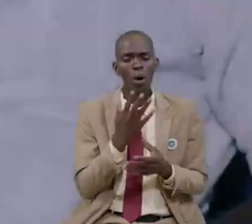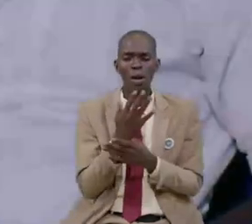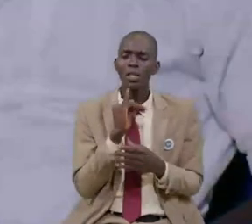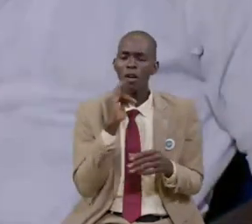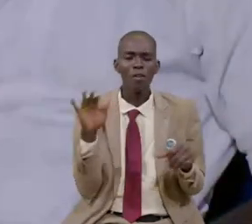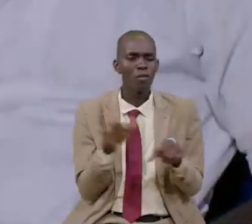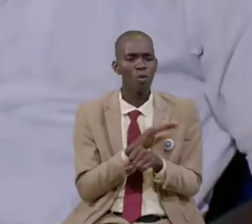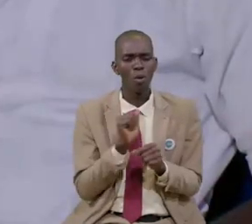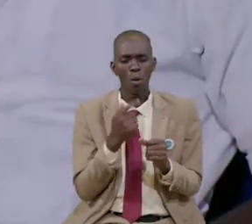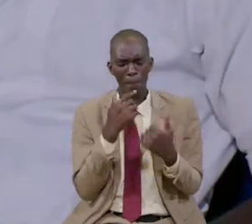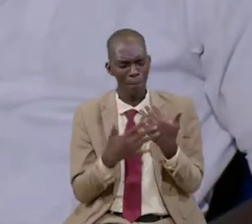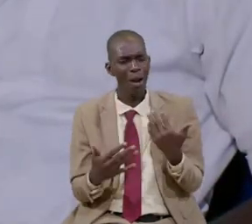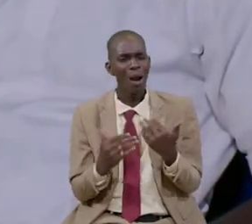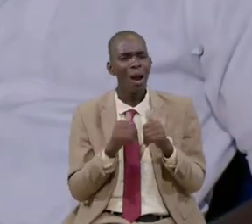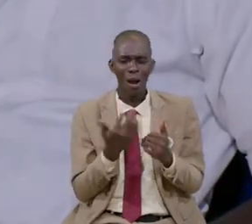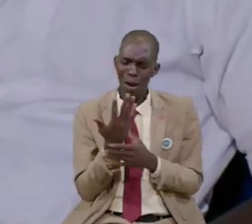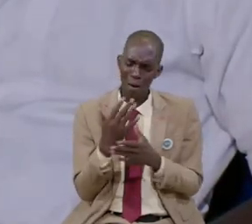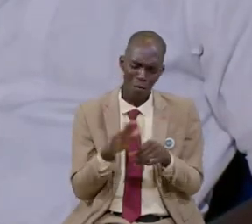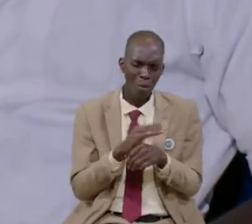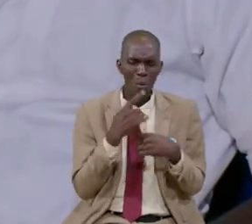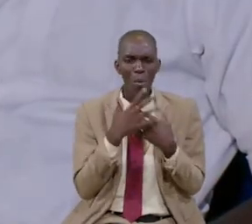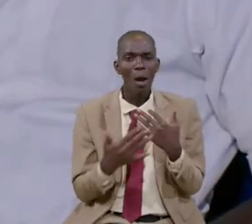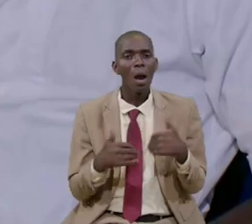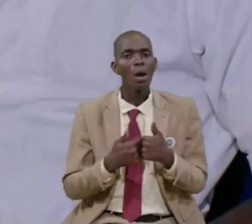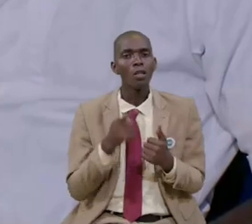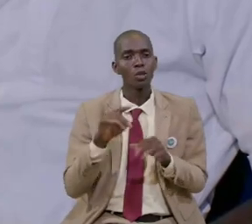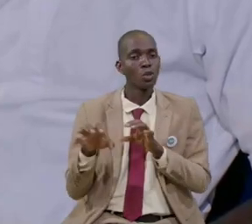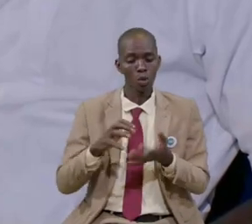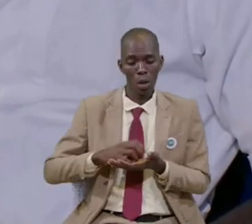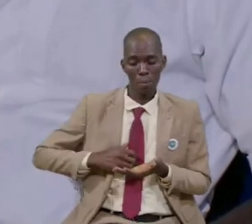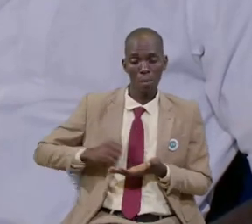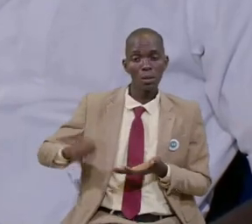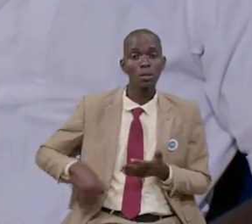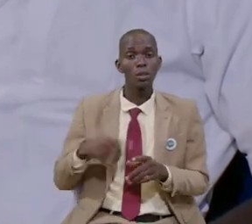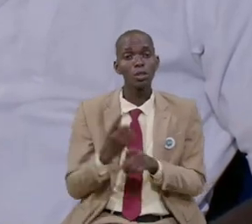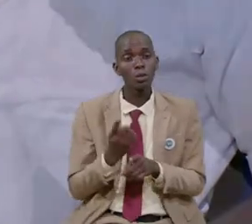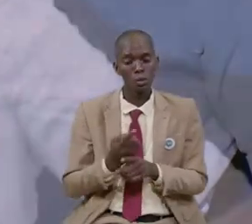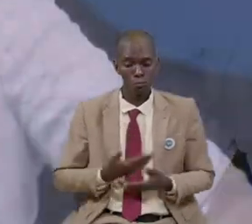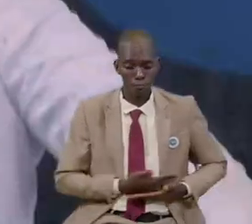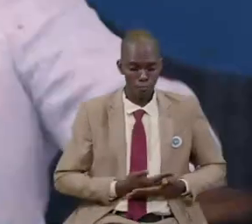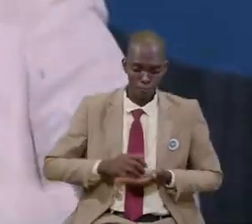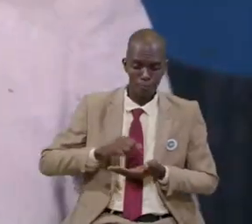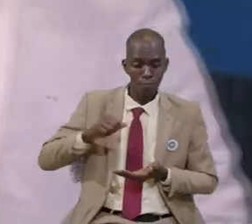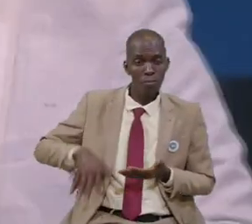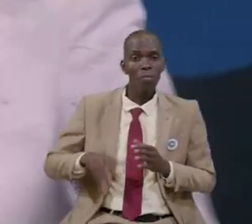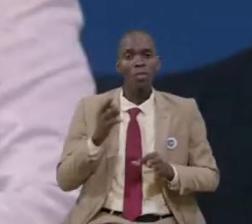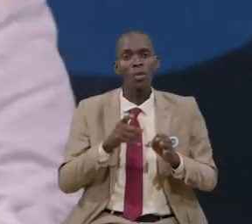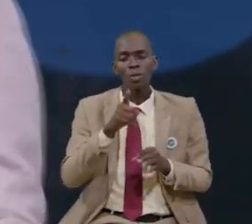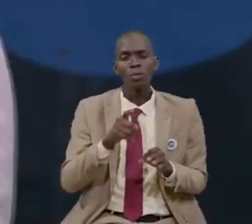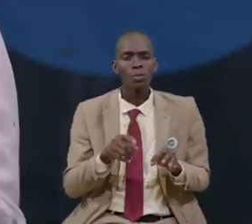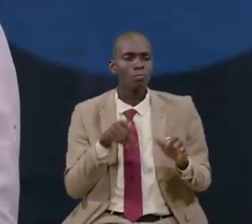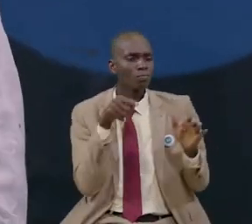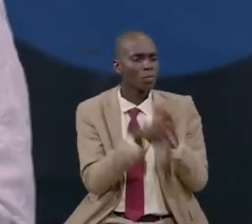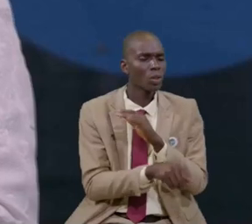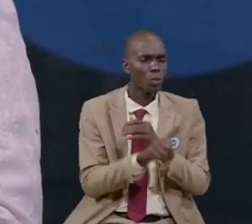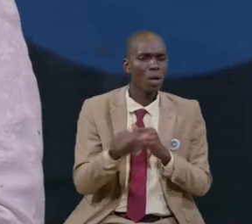sang, vous commettez l'avortement. Si vos mains sont pleines de sang, vous prenez la corruption. Si vos mains